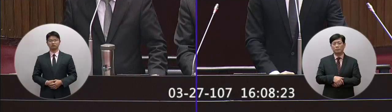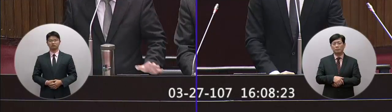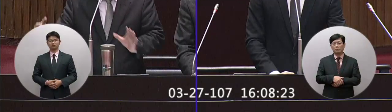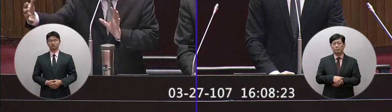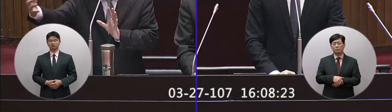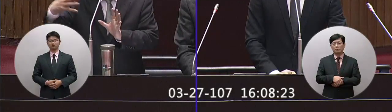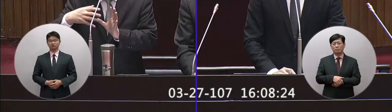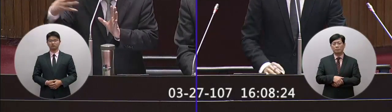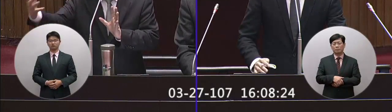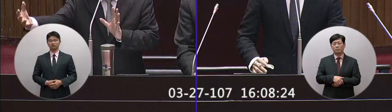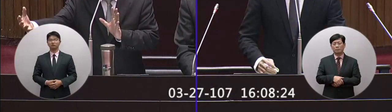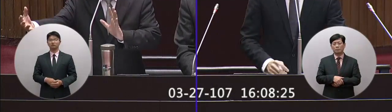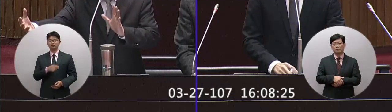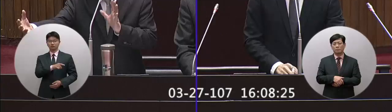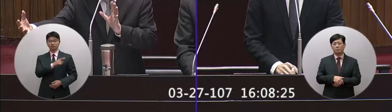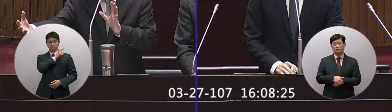其實